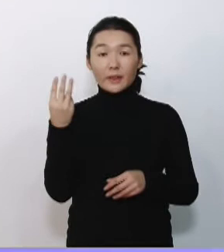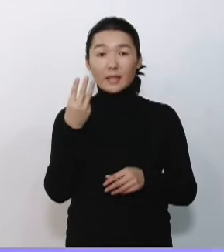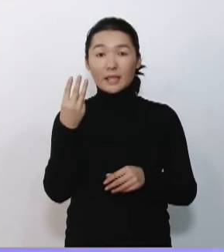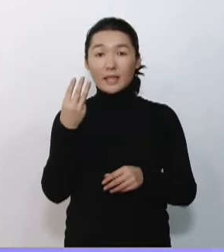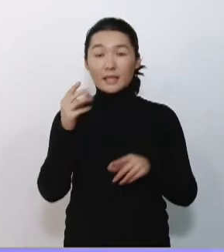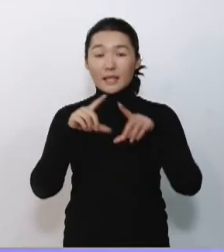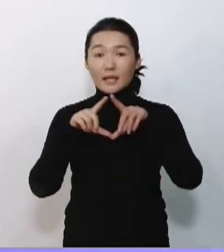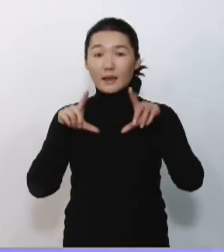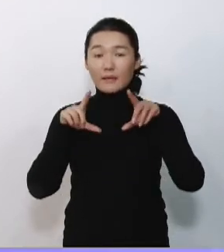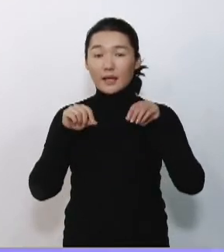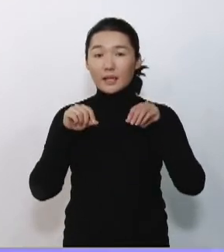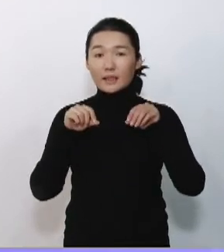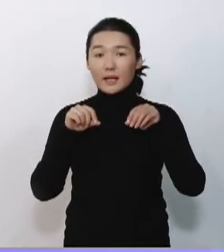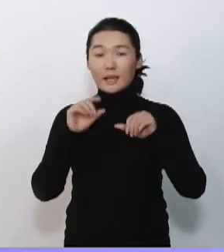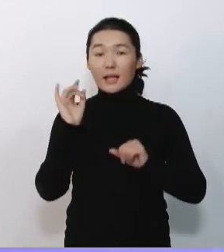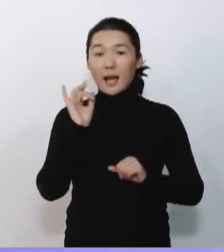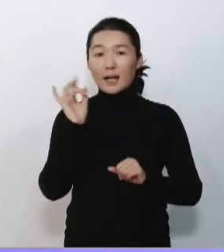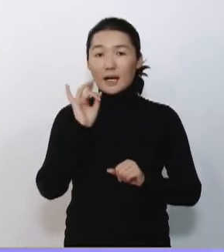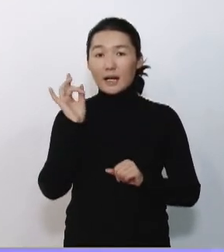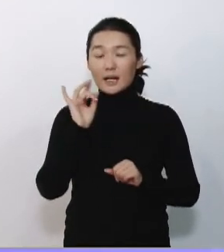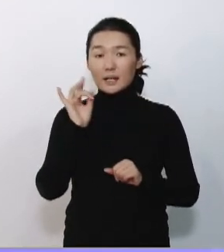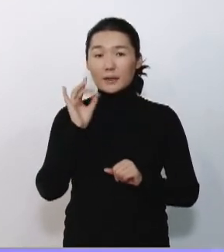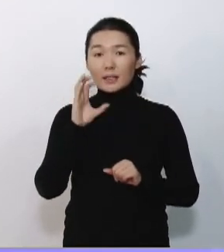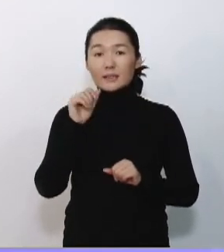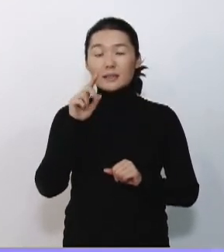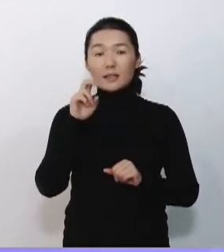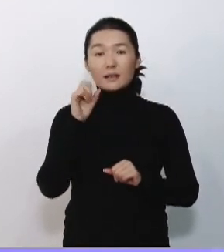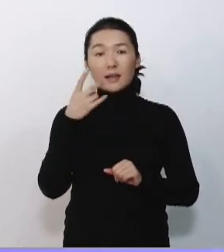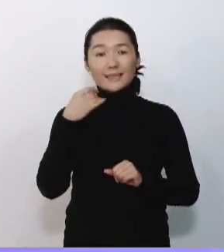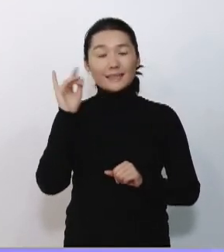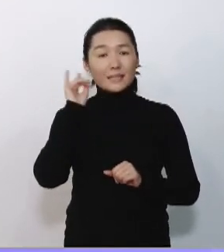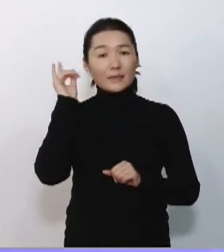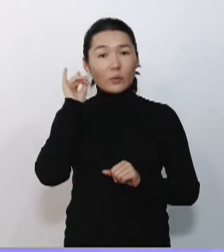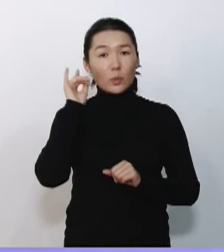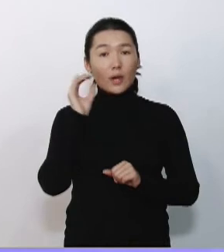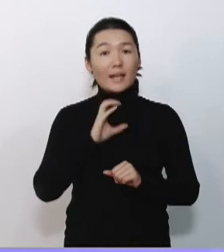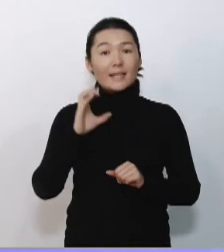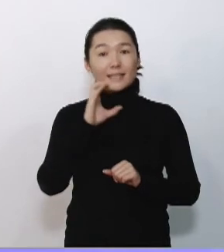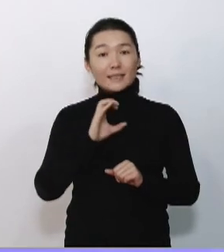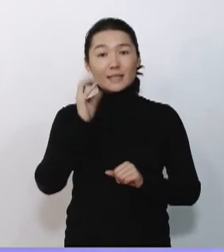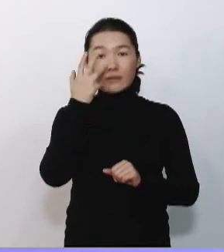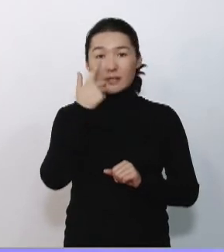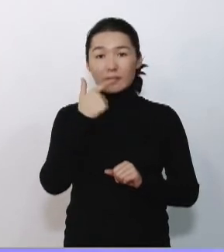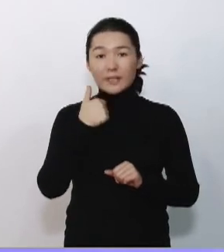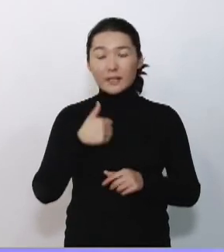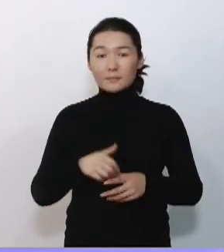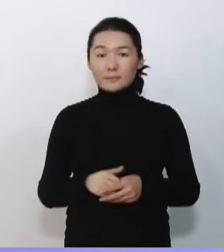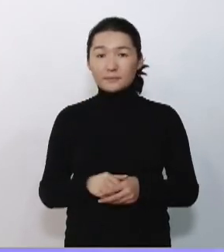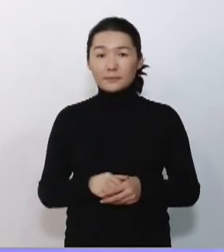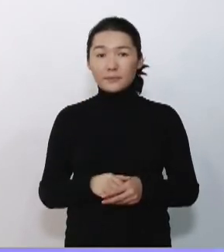Третий звук «р» – согласный звук синего цвета.